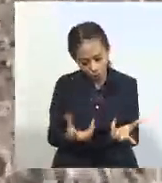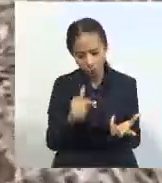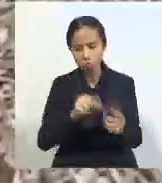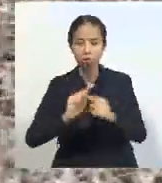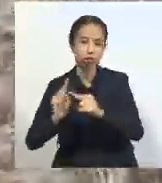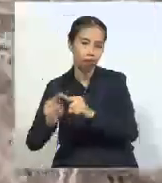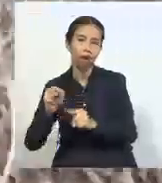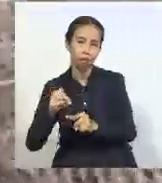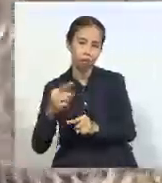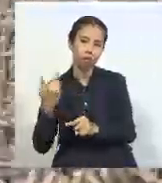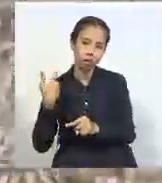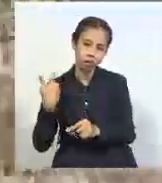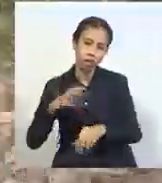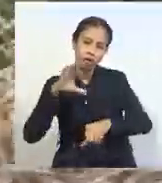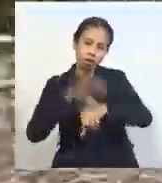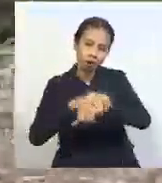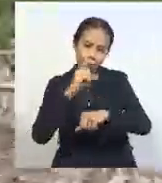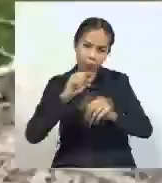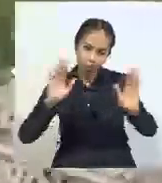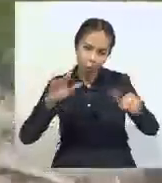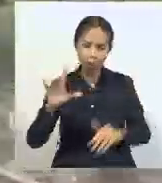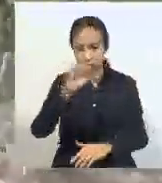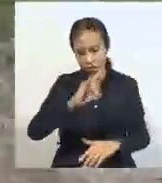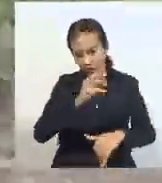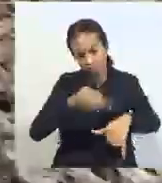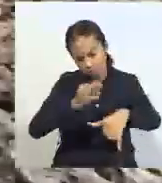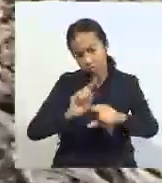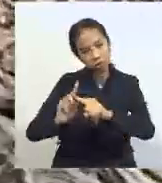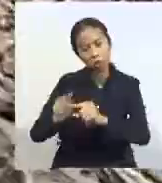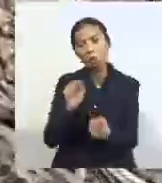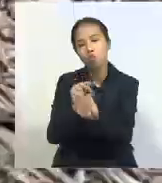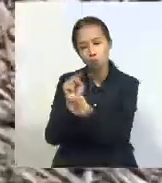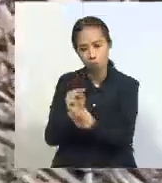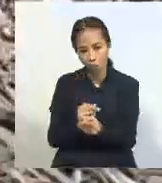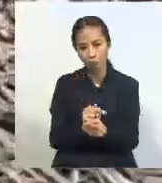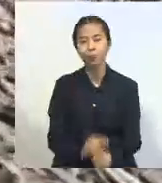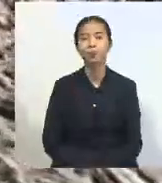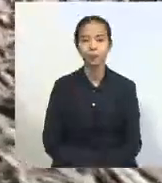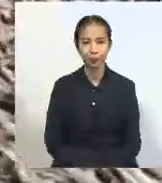วก็พบว่ามีการจับนกมีการล่าสัตว์ต่างๆในพื้นที่อีกด้วยค่ะ